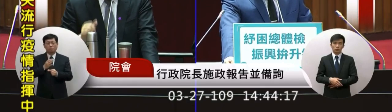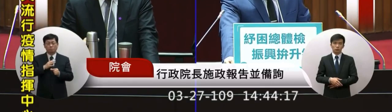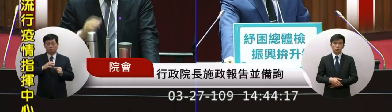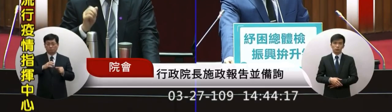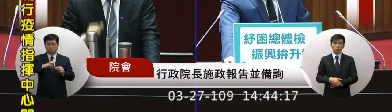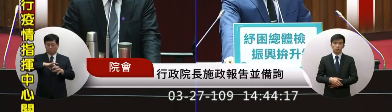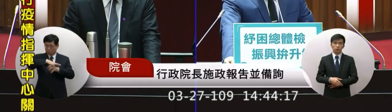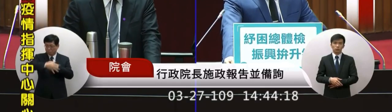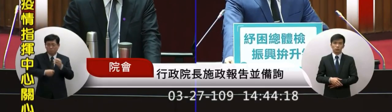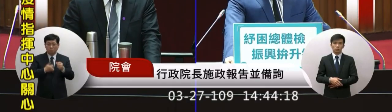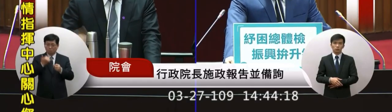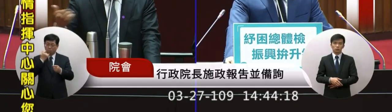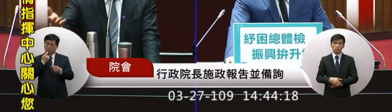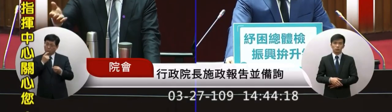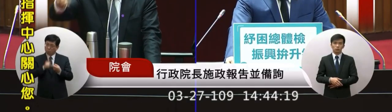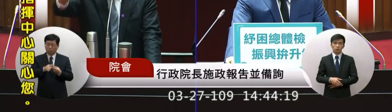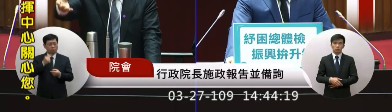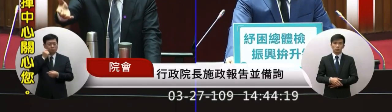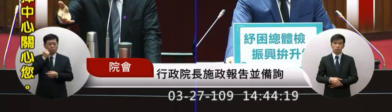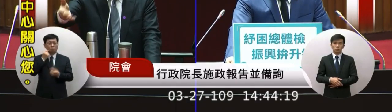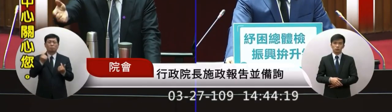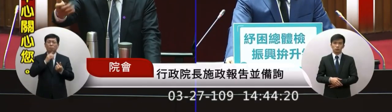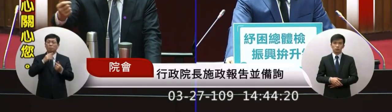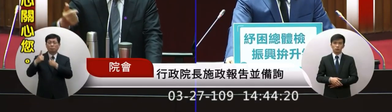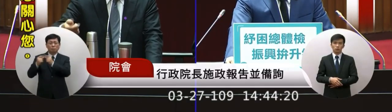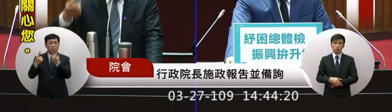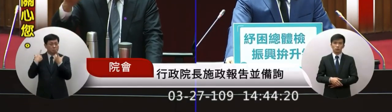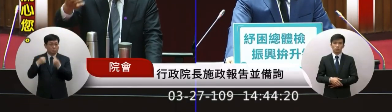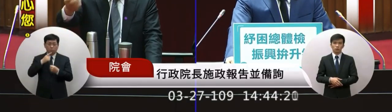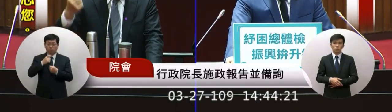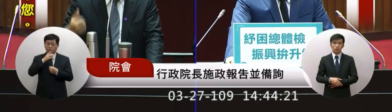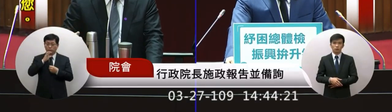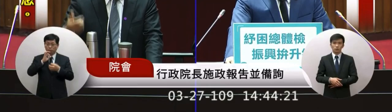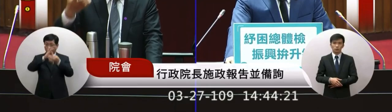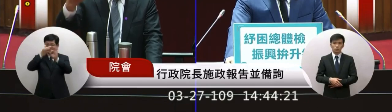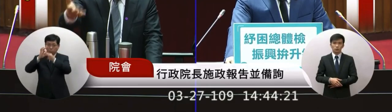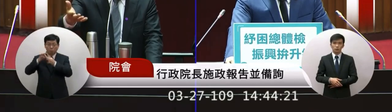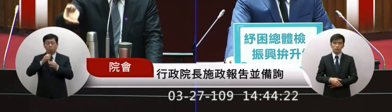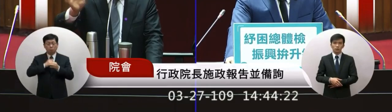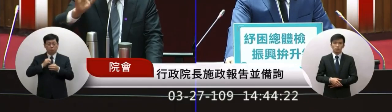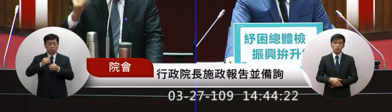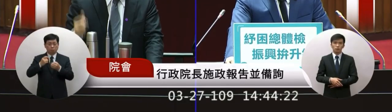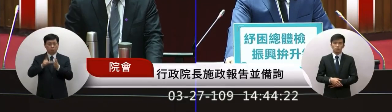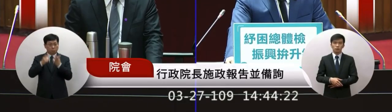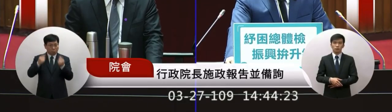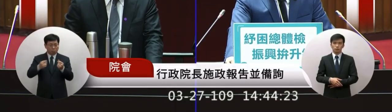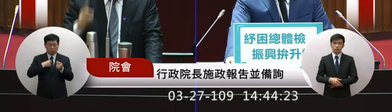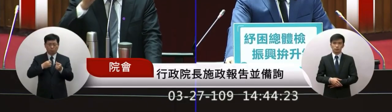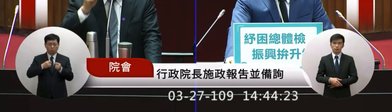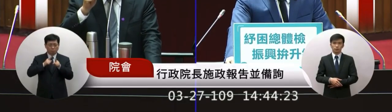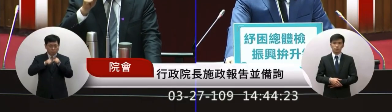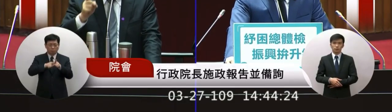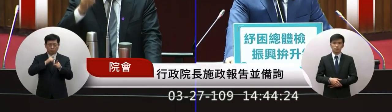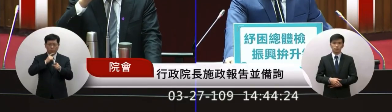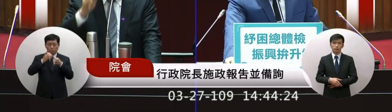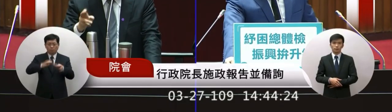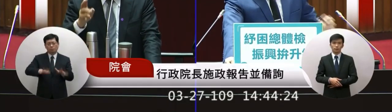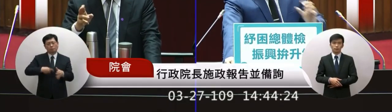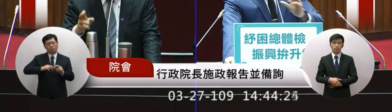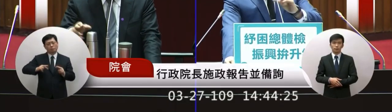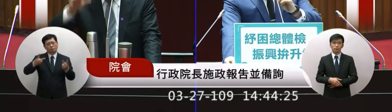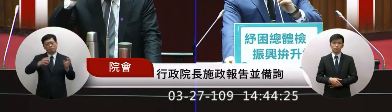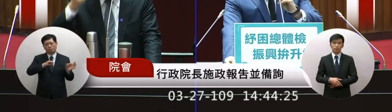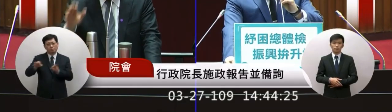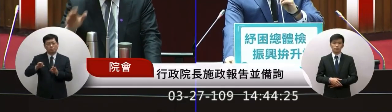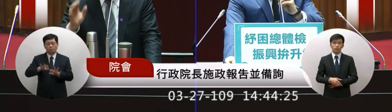界无一个讲测得准。你啊看，像日本本来讲奥运会如期办理，结果已经改啊。所以我咧